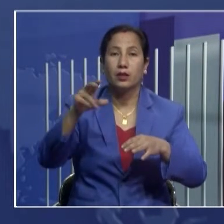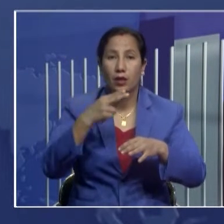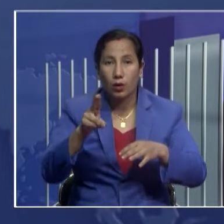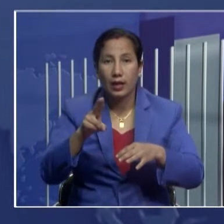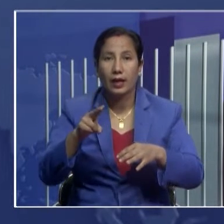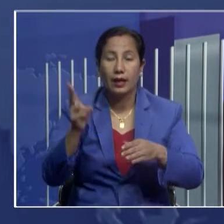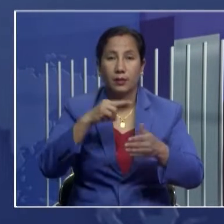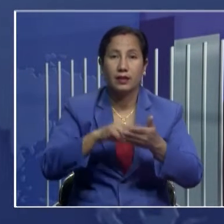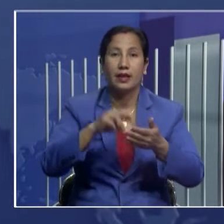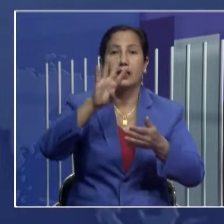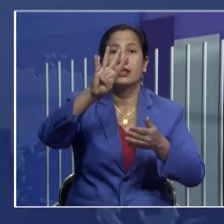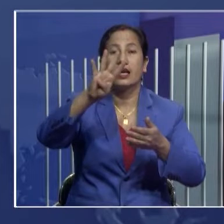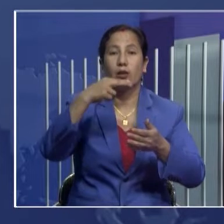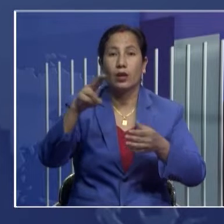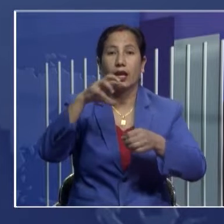4 वडालाई बाल विवाह मुक्त